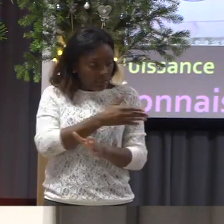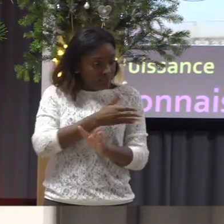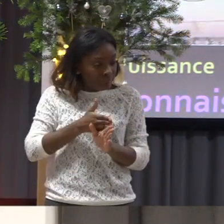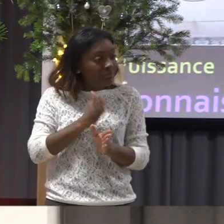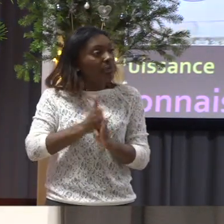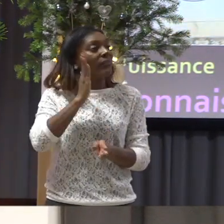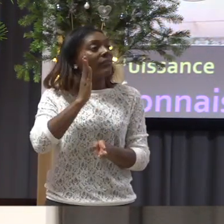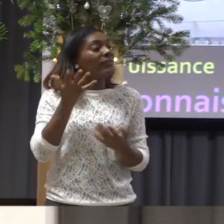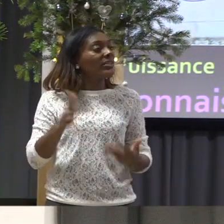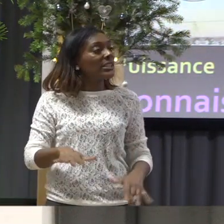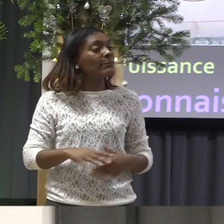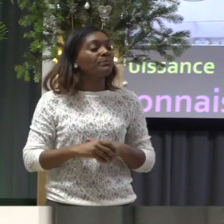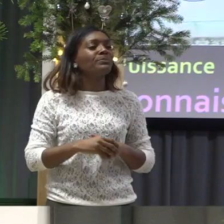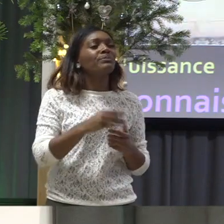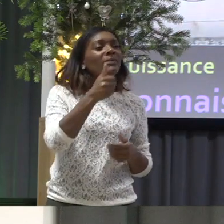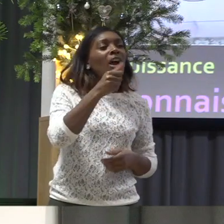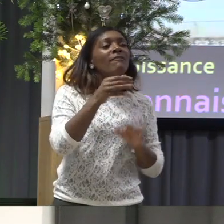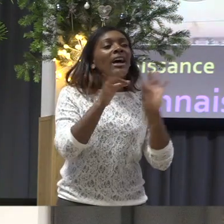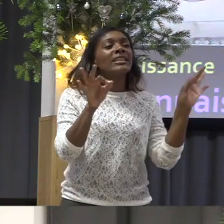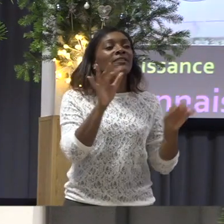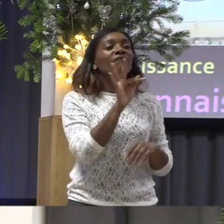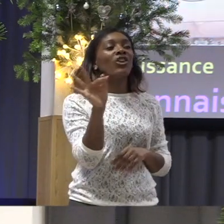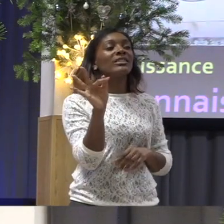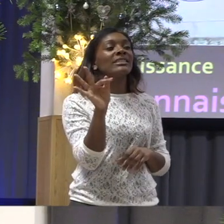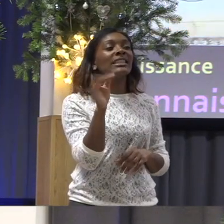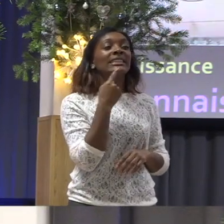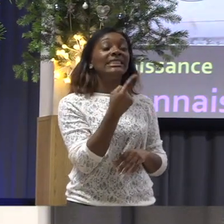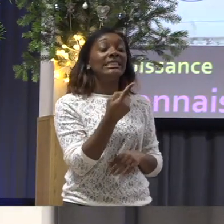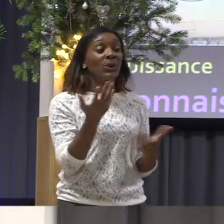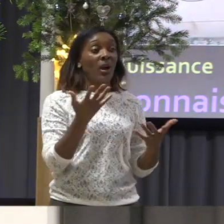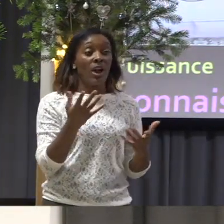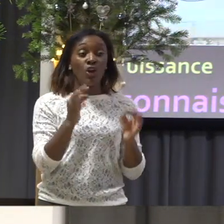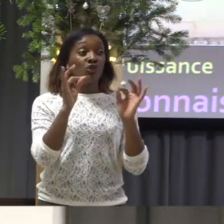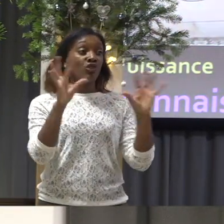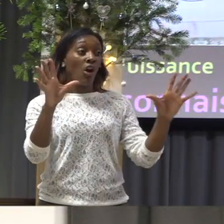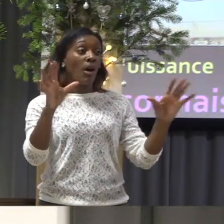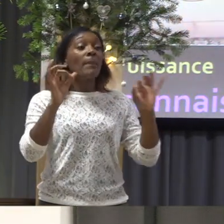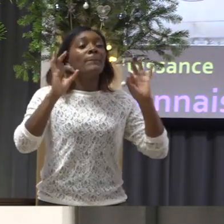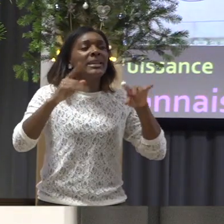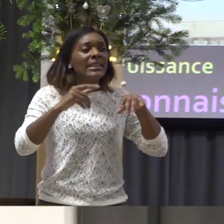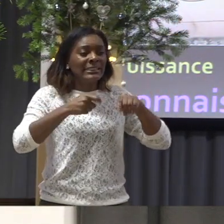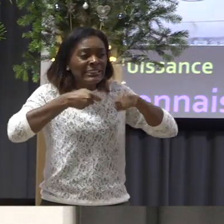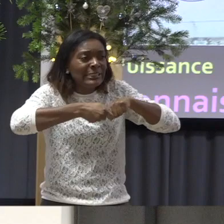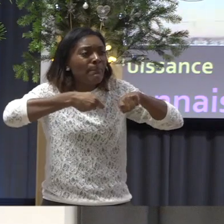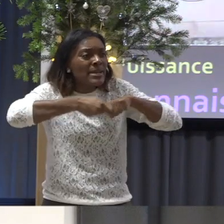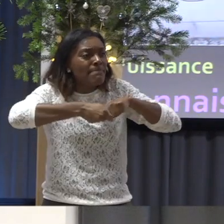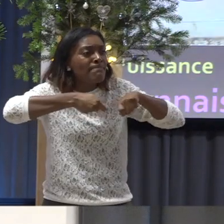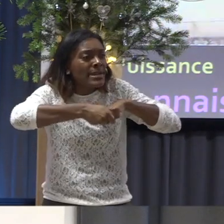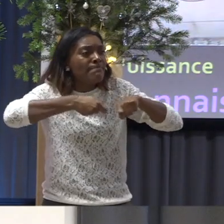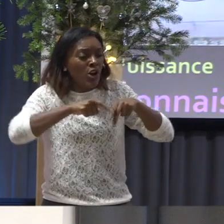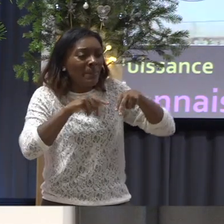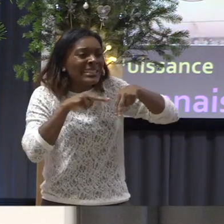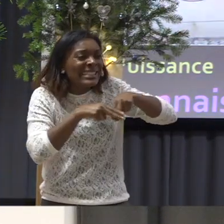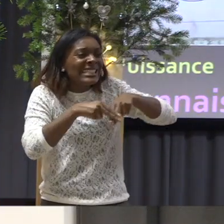Et il y a un proverbe français qui dit « Le temps est une lime qui travaille sans bruit. où le temps est